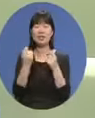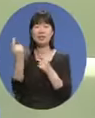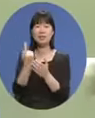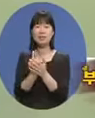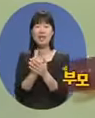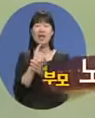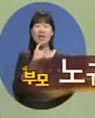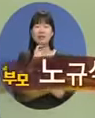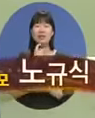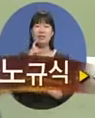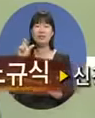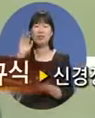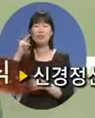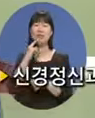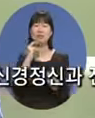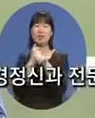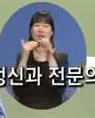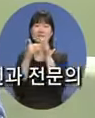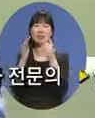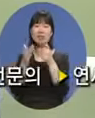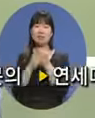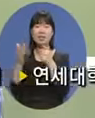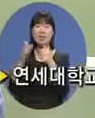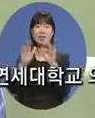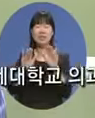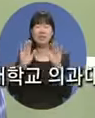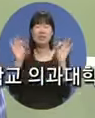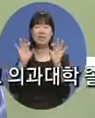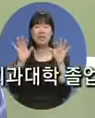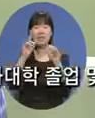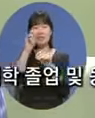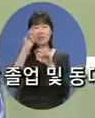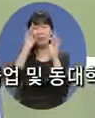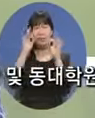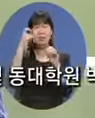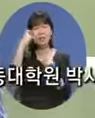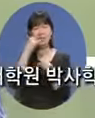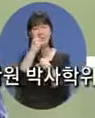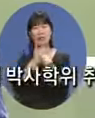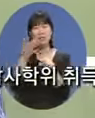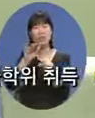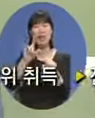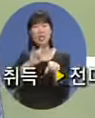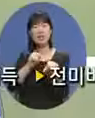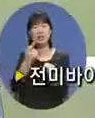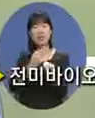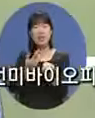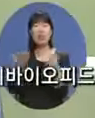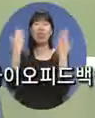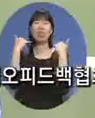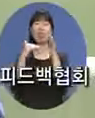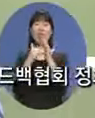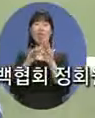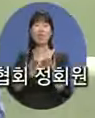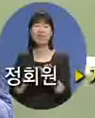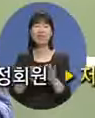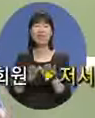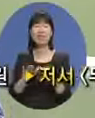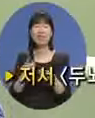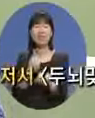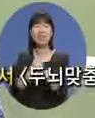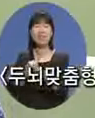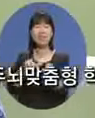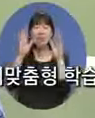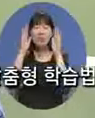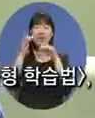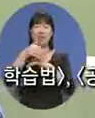나와보면 10분, 15분밖에 안 흘렀거든요. 근데 아이들 입장에서는 잠깐 텔레비전 본 것 같은데 한 시간이 훌쩍 가 있습니다. 그러니까 아이들이 한